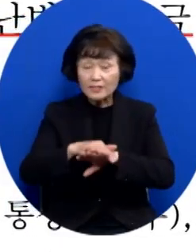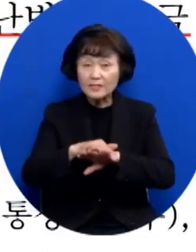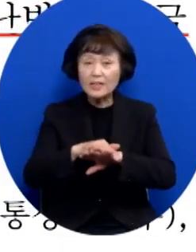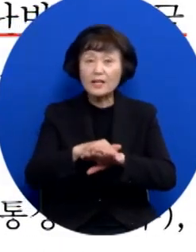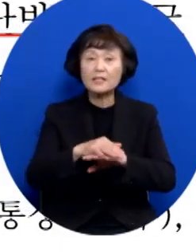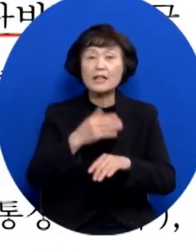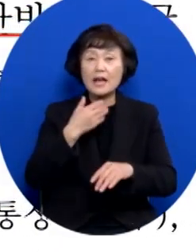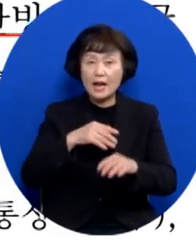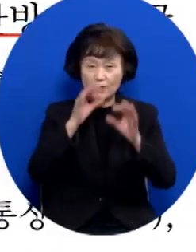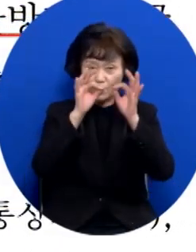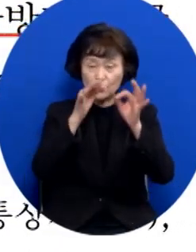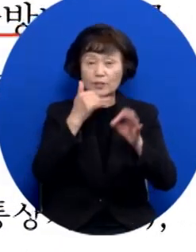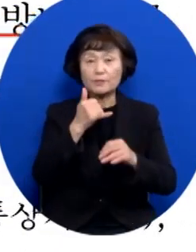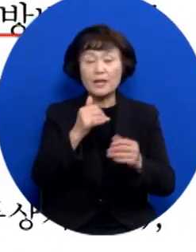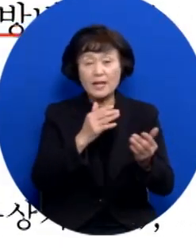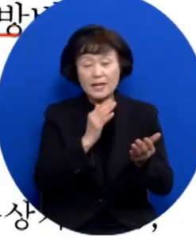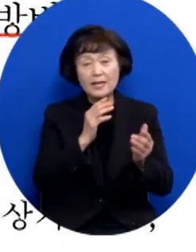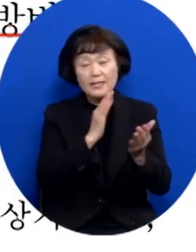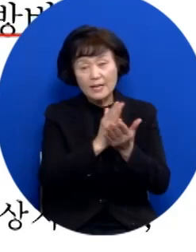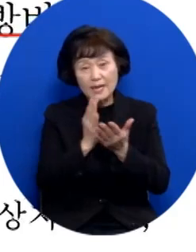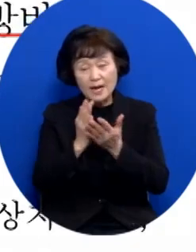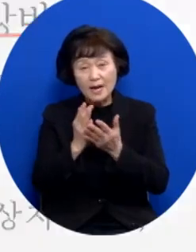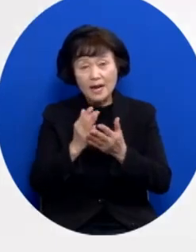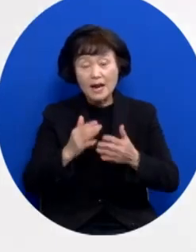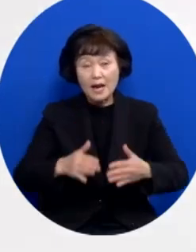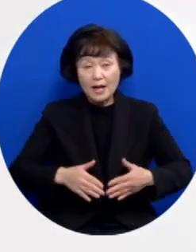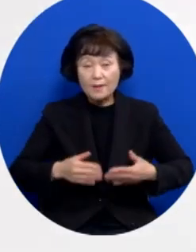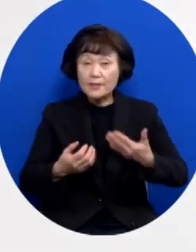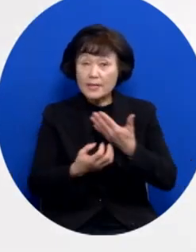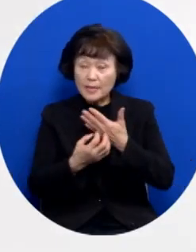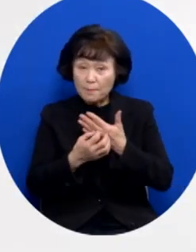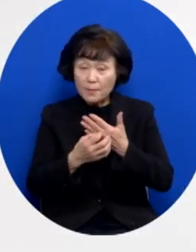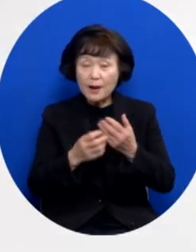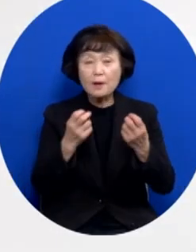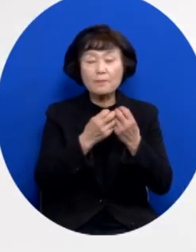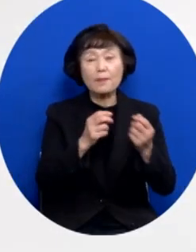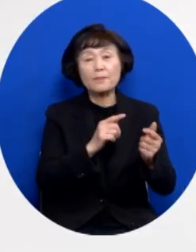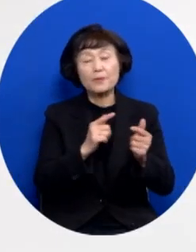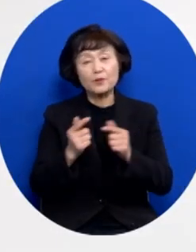다양한 난방비 지원 혜택과 신청 방법 등도 쉽게 확인할 수 있습니다.